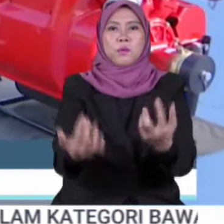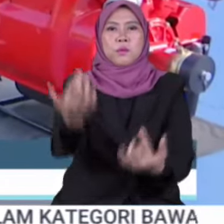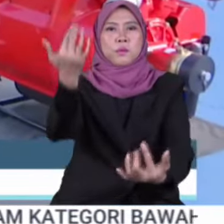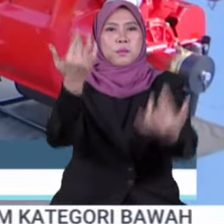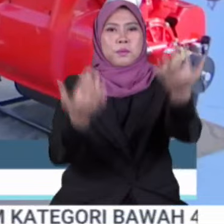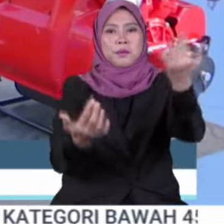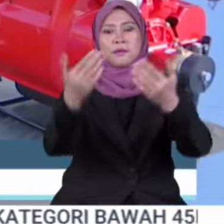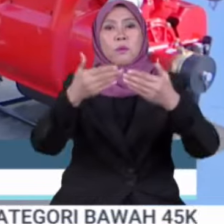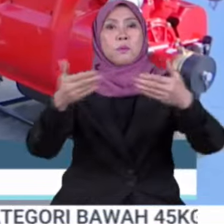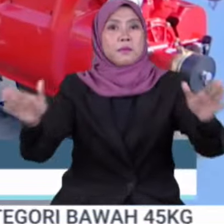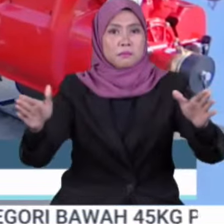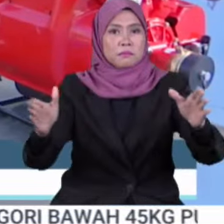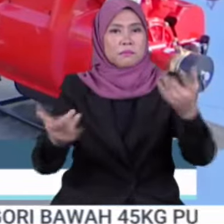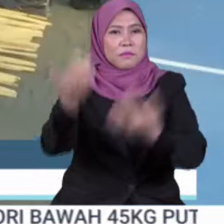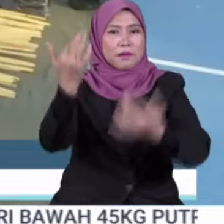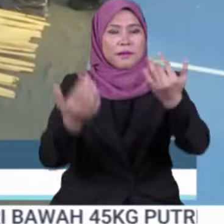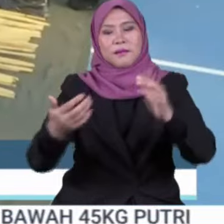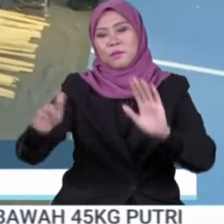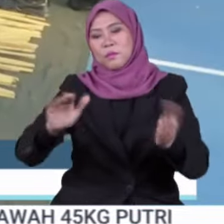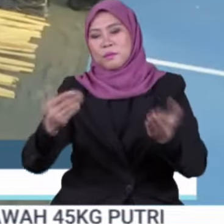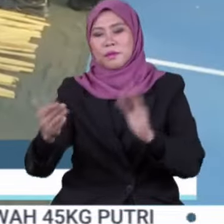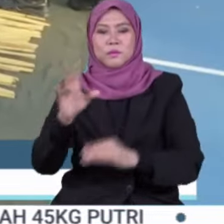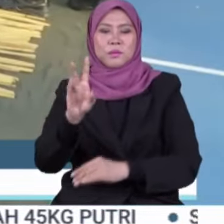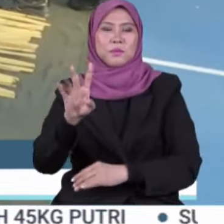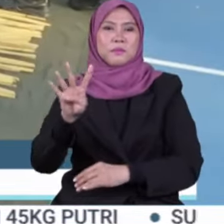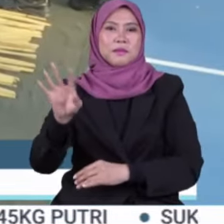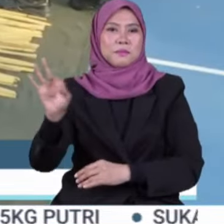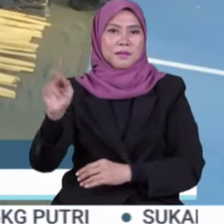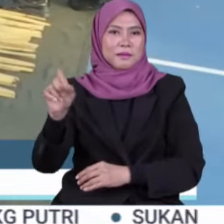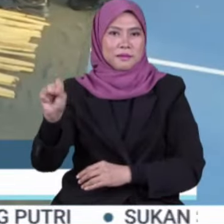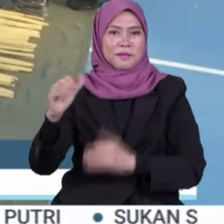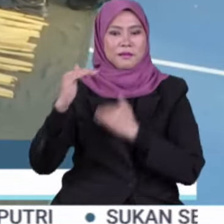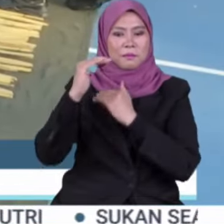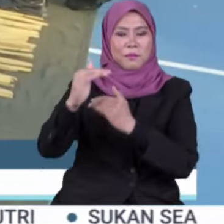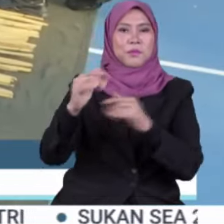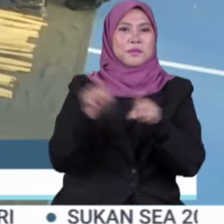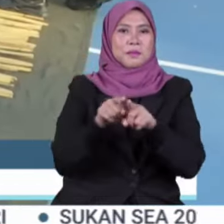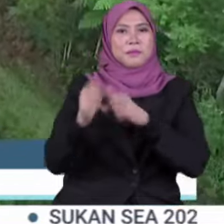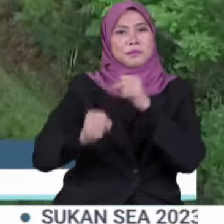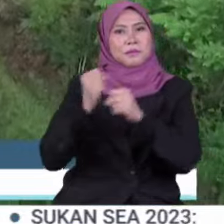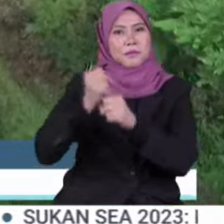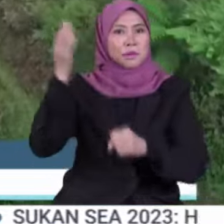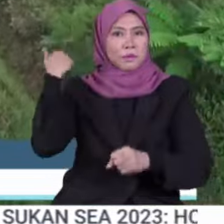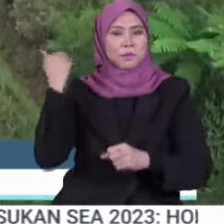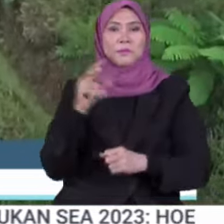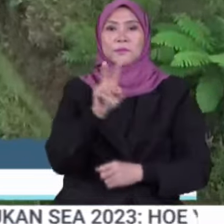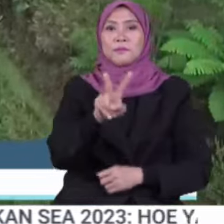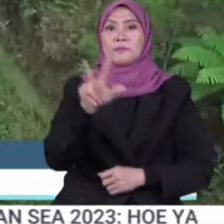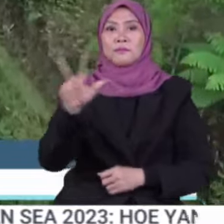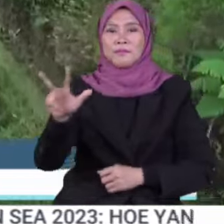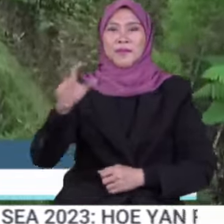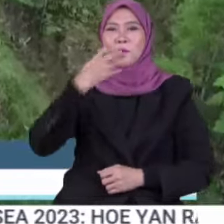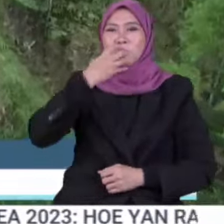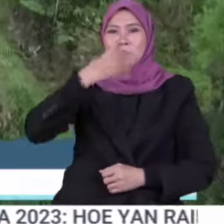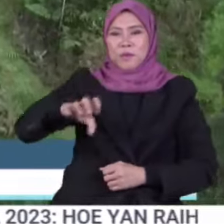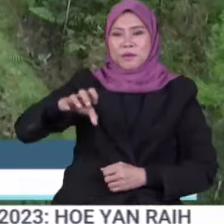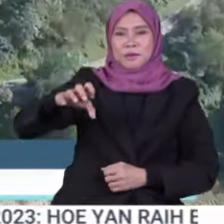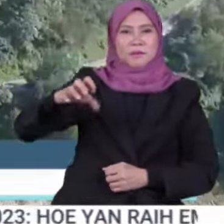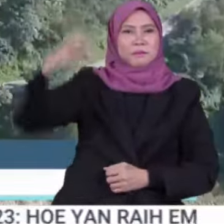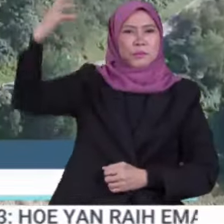diterima berbanding hanya 749 kes bagi tempoh sama tahun lalu. 23 kawasan titik panas yang